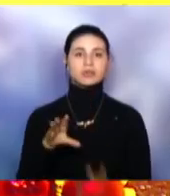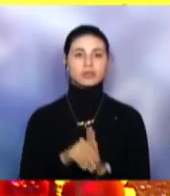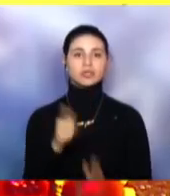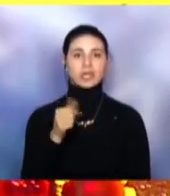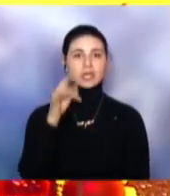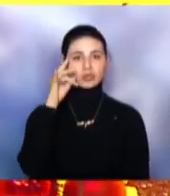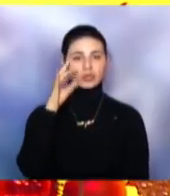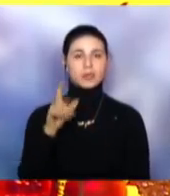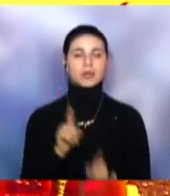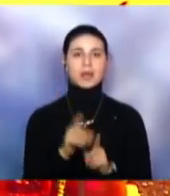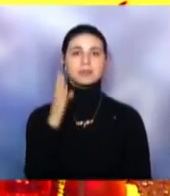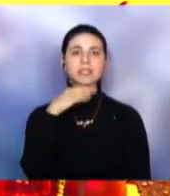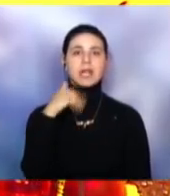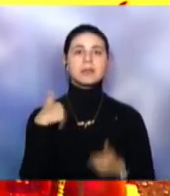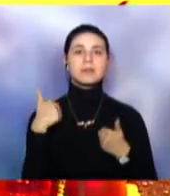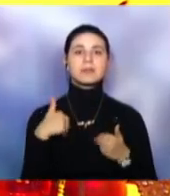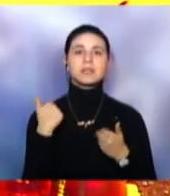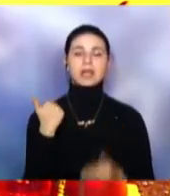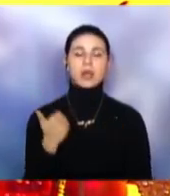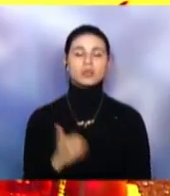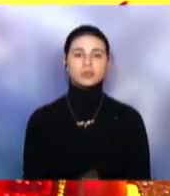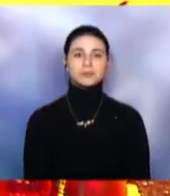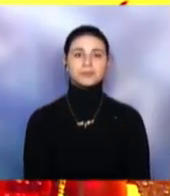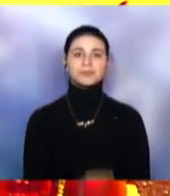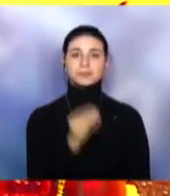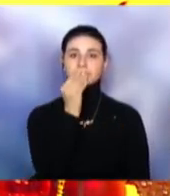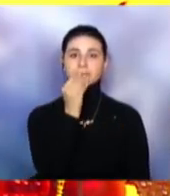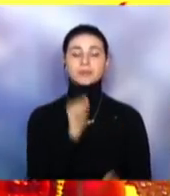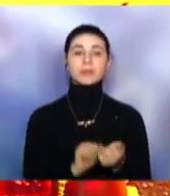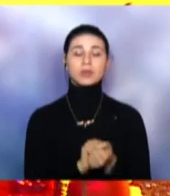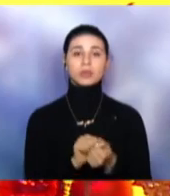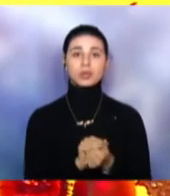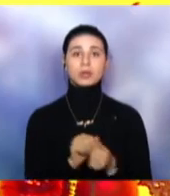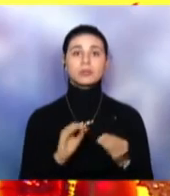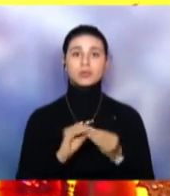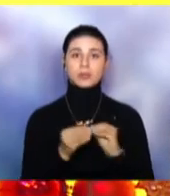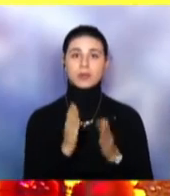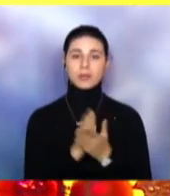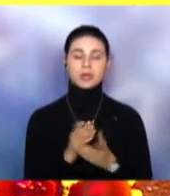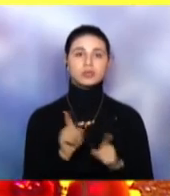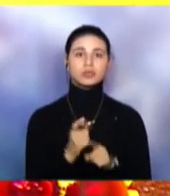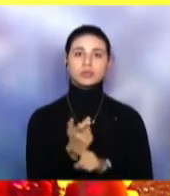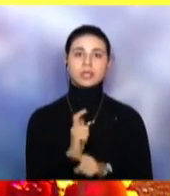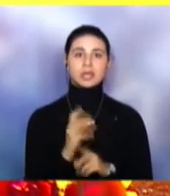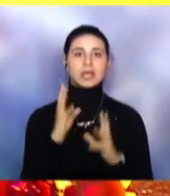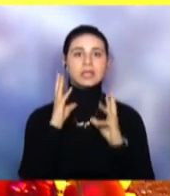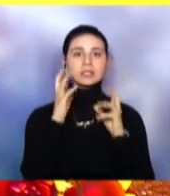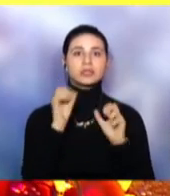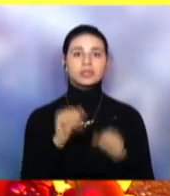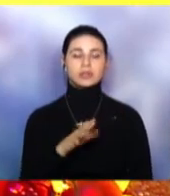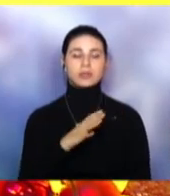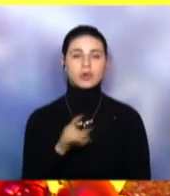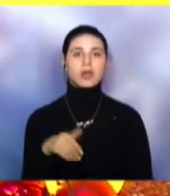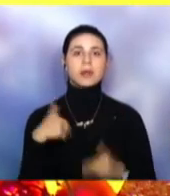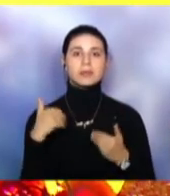ცნობილი ტუტე წყლები. აღარაფერს ვამბობ, რომ საჭმლის მონელება ირღვევა ამ დროს. ძალიან სერიოზული დატვირთვა შეიძლება იყოს ეს